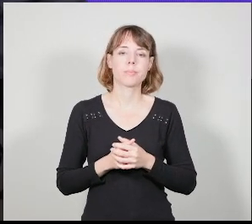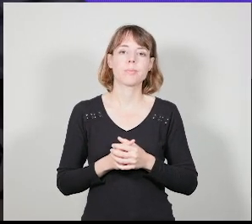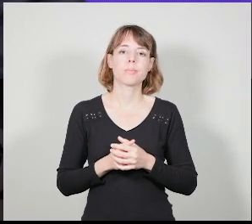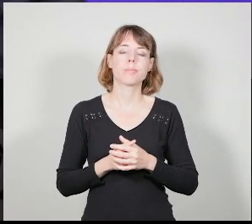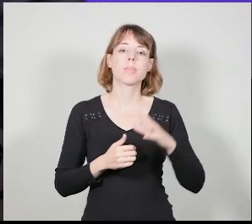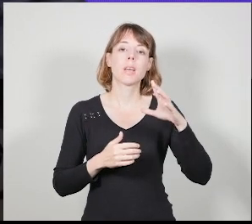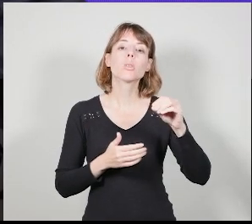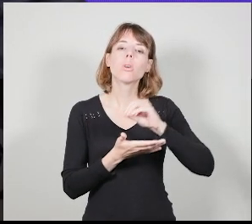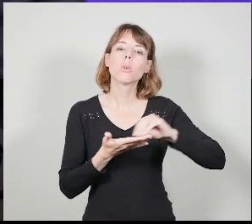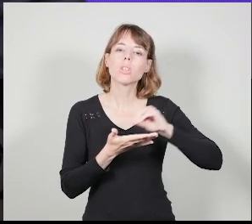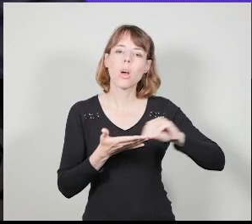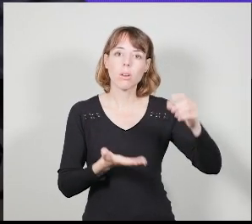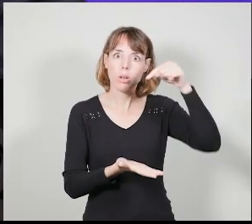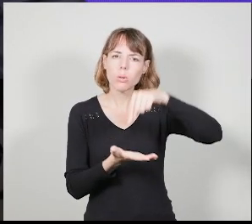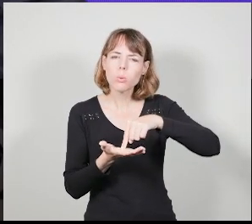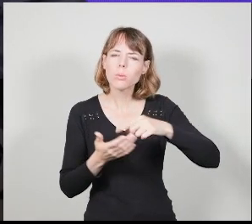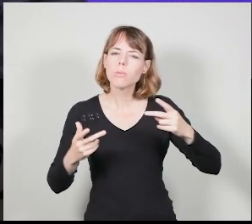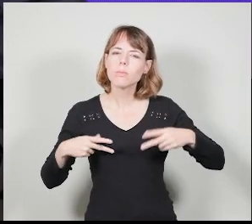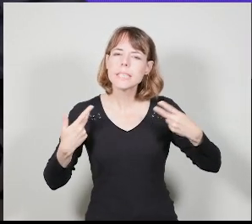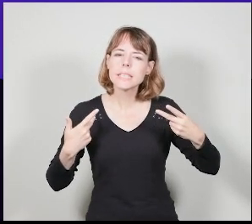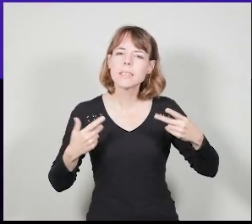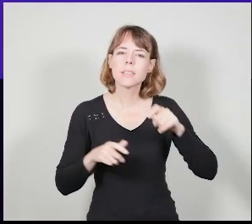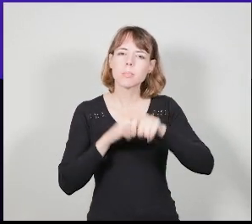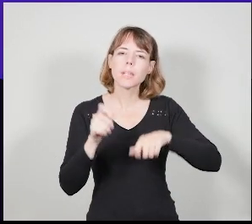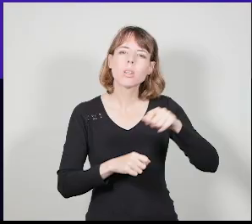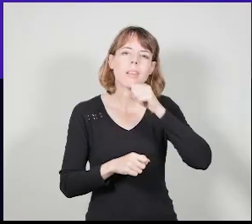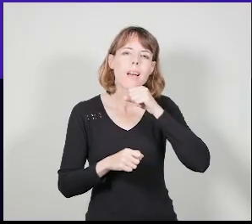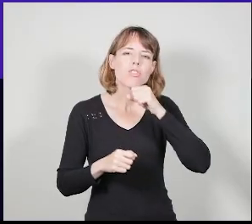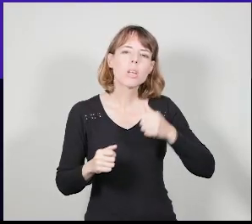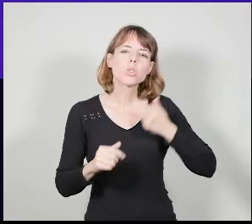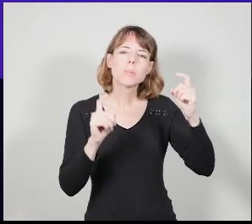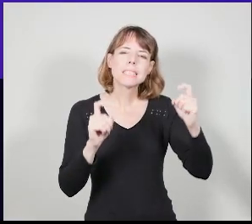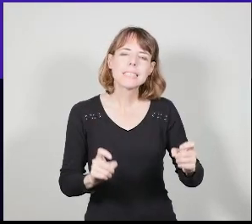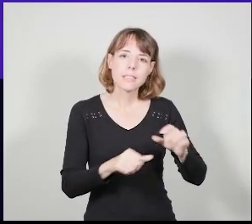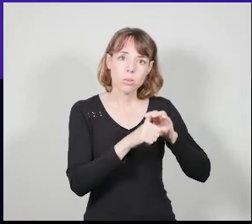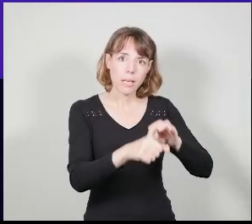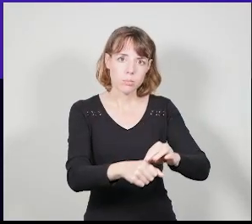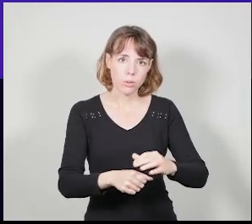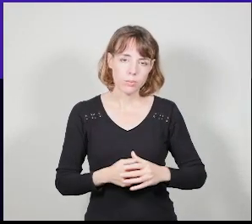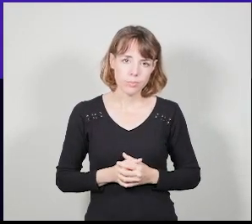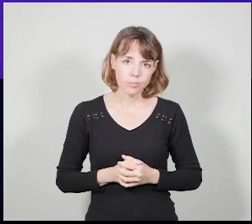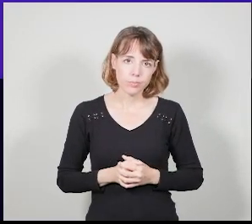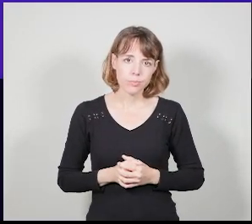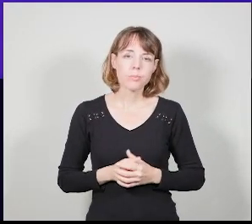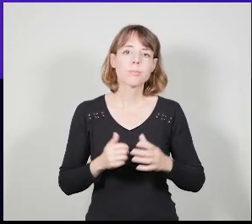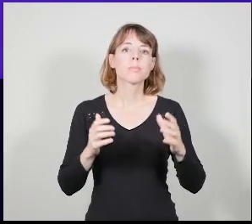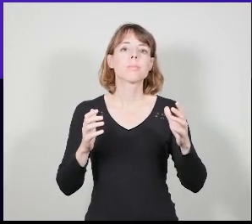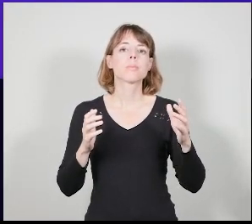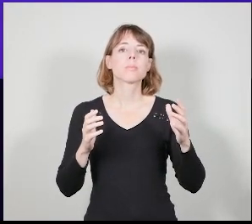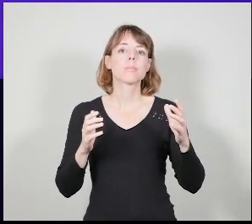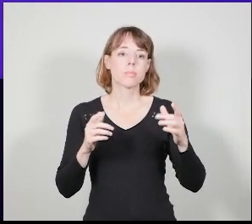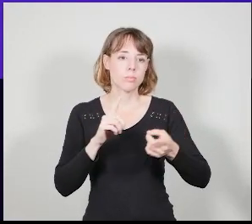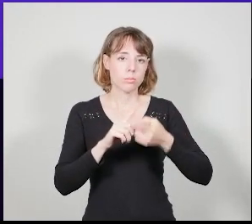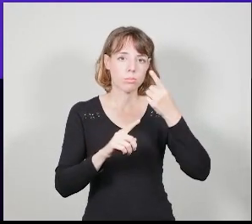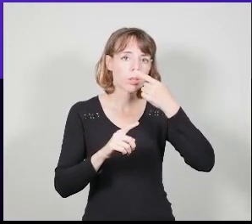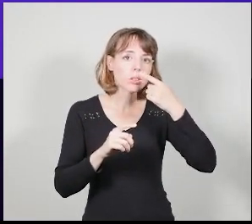du rapport Lieu de vie et accompagnement des personnes âgées en perte d'autonomie, les défis de la politique domiciliaire, se sentir chez soi